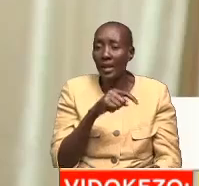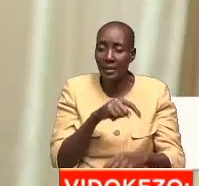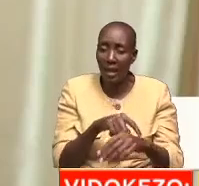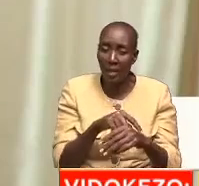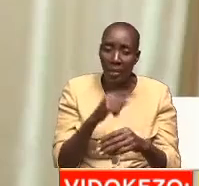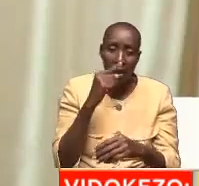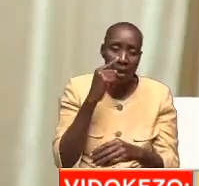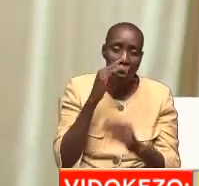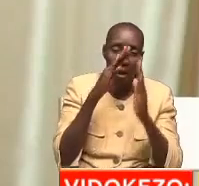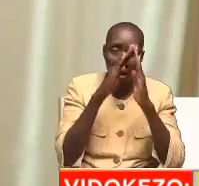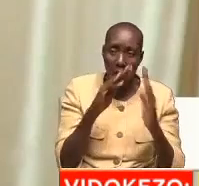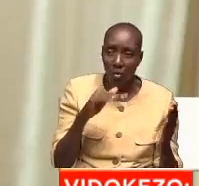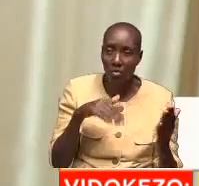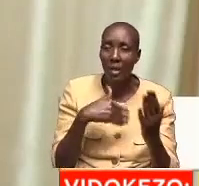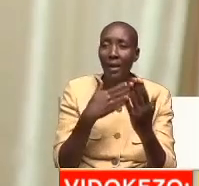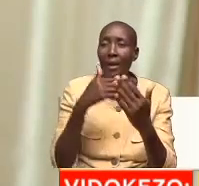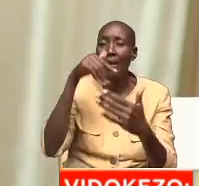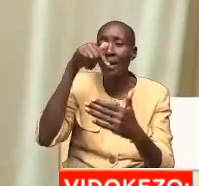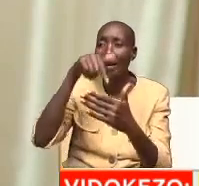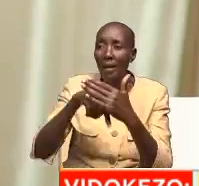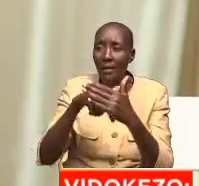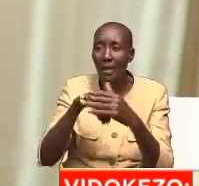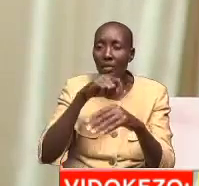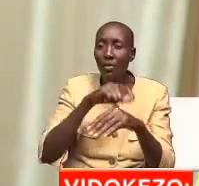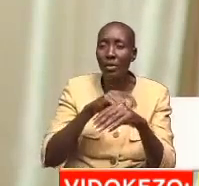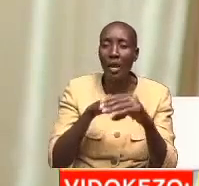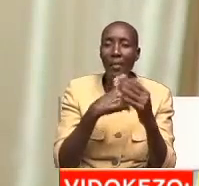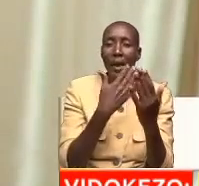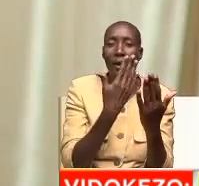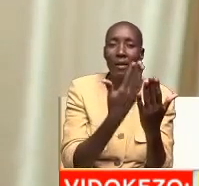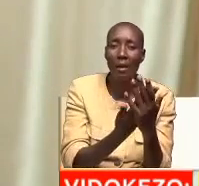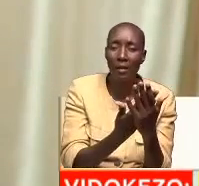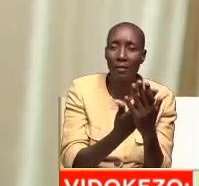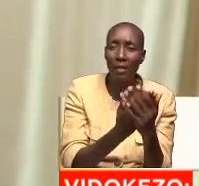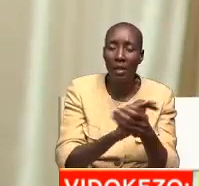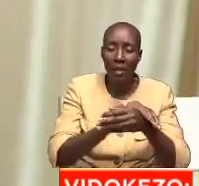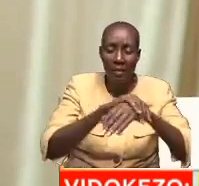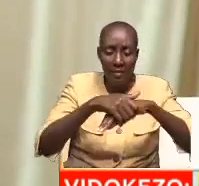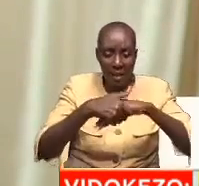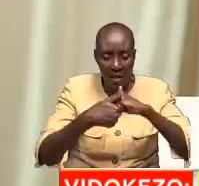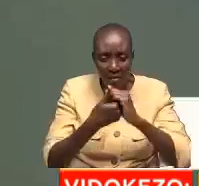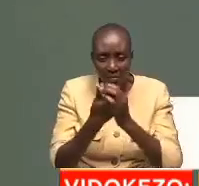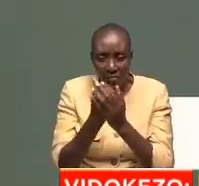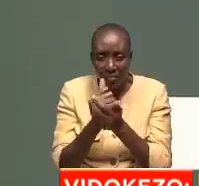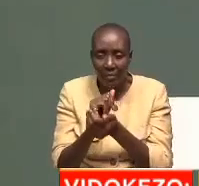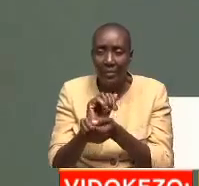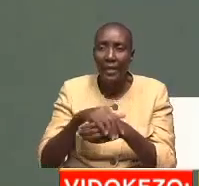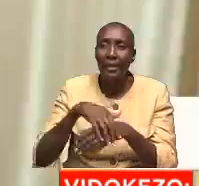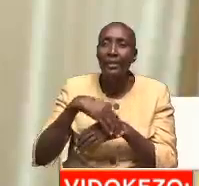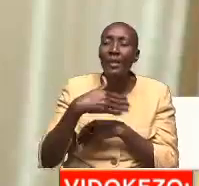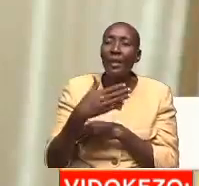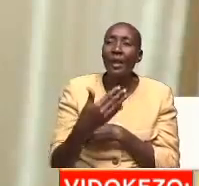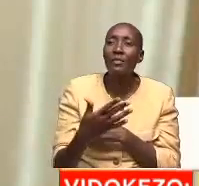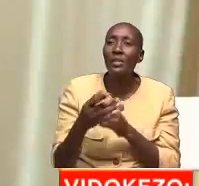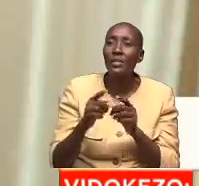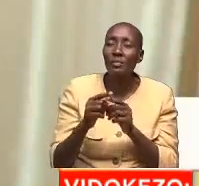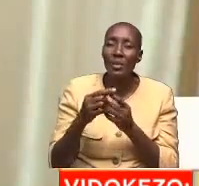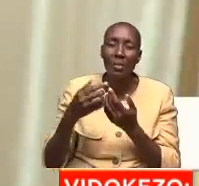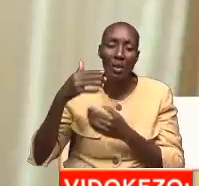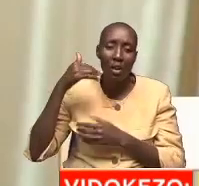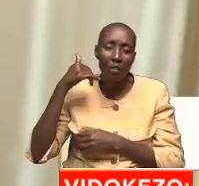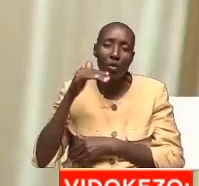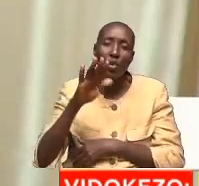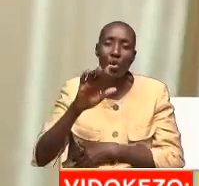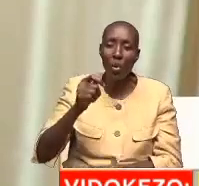home, so that when you get there you can actually be able to sanitize. Then you have to sanitize your phones, your